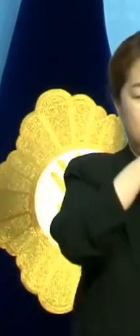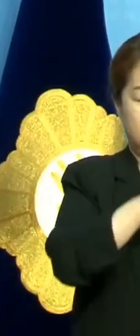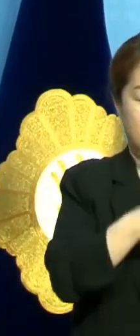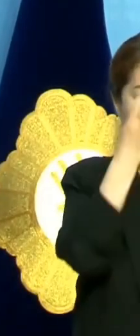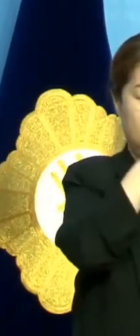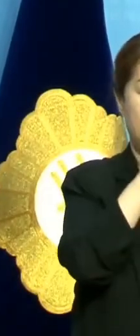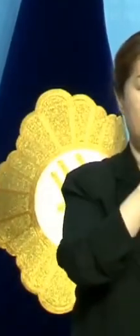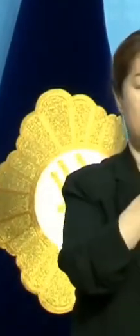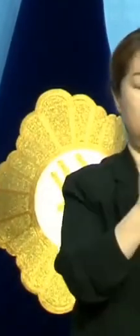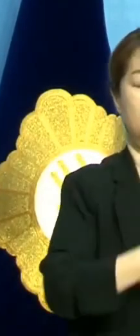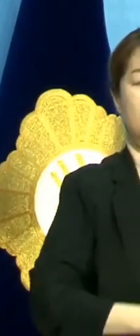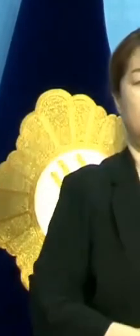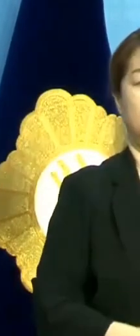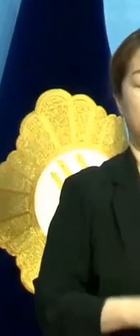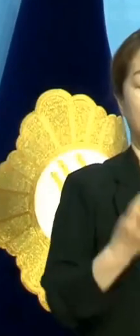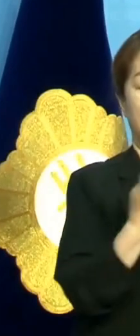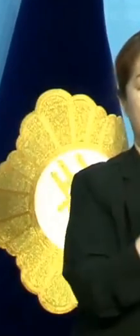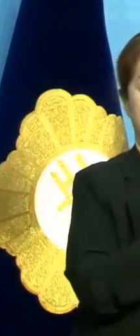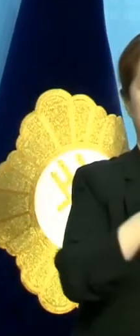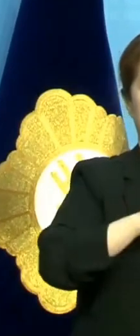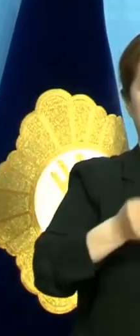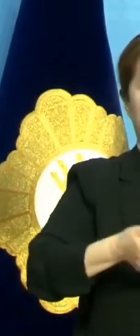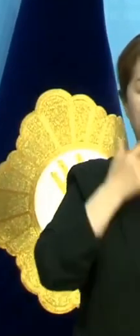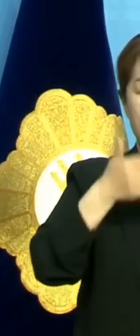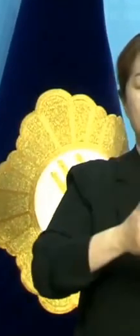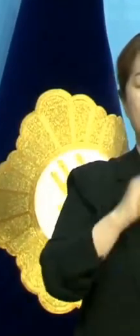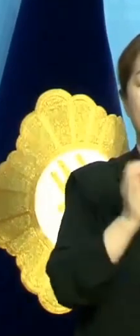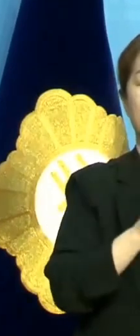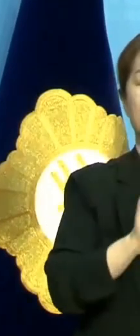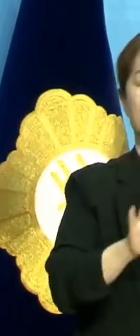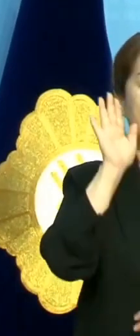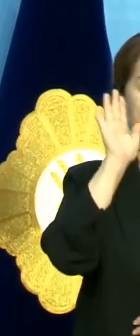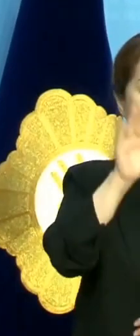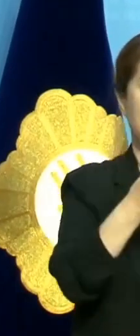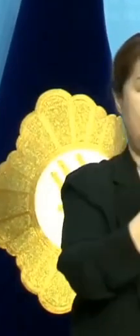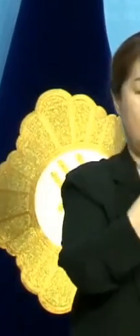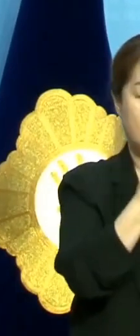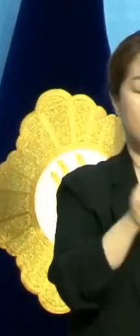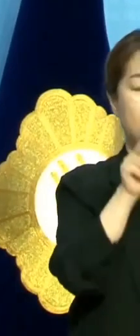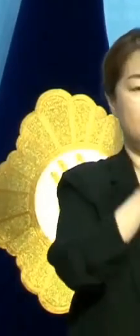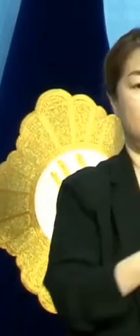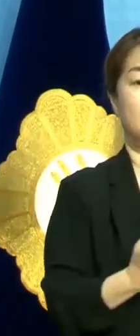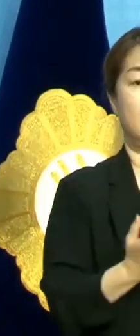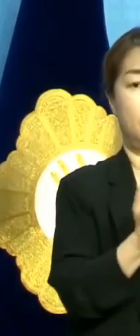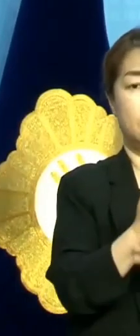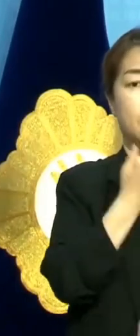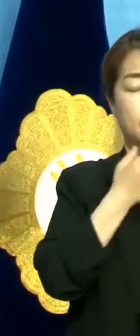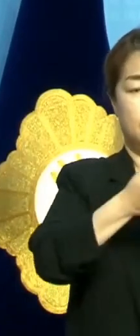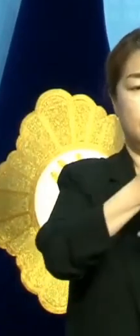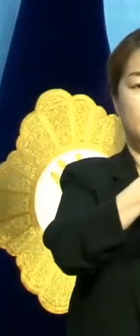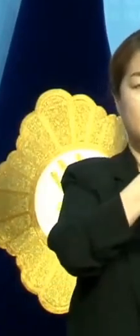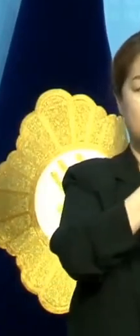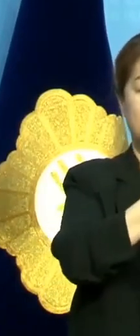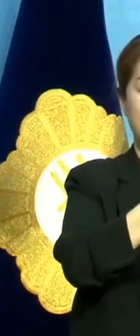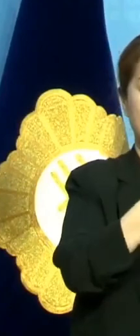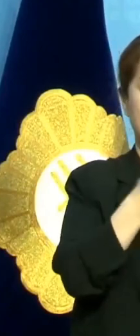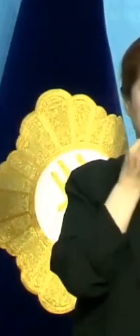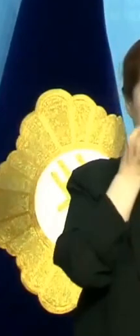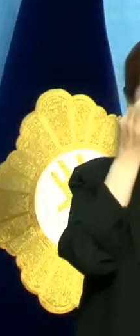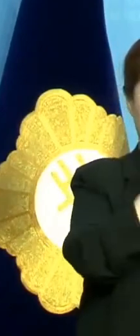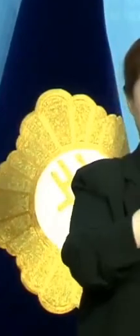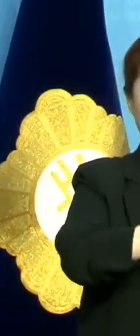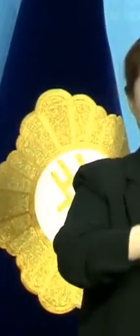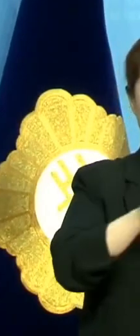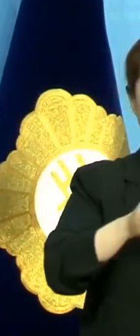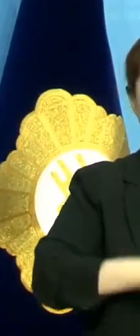들여다보고 대책을 확실히 세워서 정말 앞으로는 이런 일이, 가슴 아픈 일이 일어나지 않도록 좀 최선을